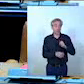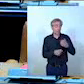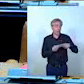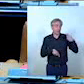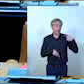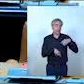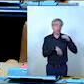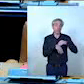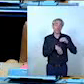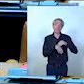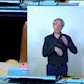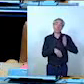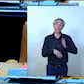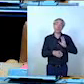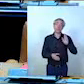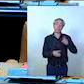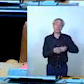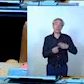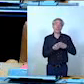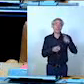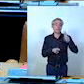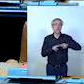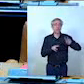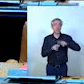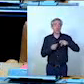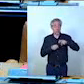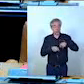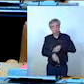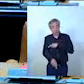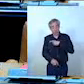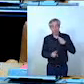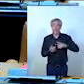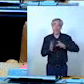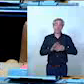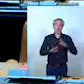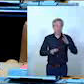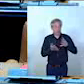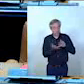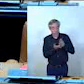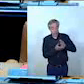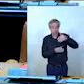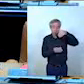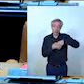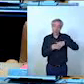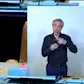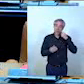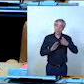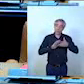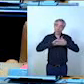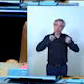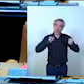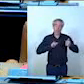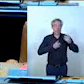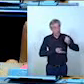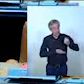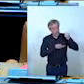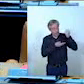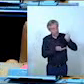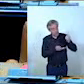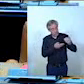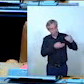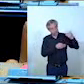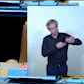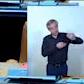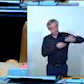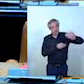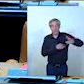conseil, par une longue série de travaux de rénovation et désormais dans chacun de nos projets, pour pouvoir transmettre un patrimoine inscrit dans son temps,